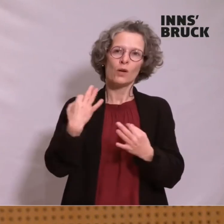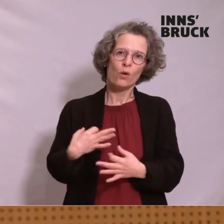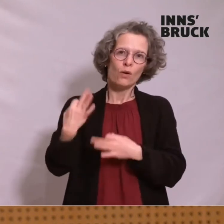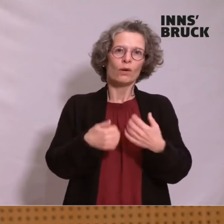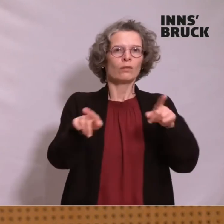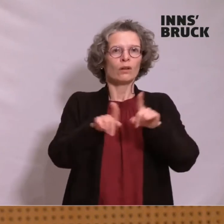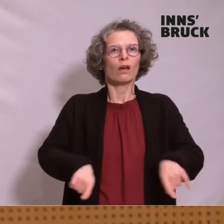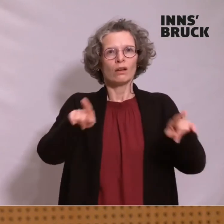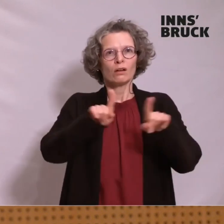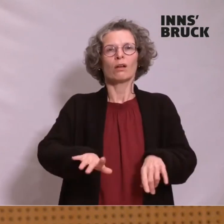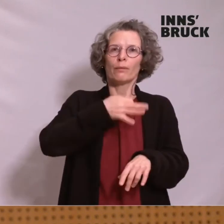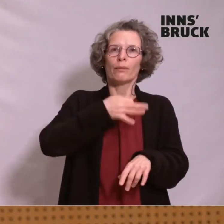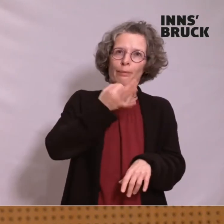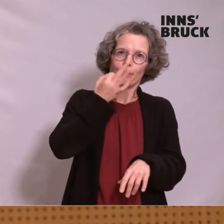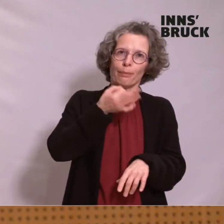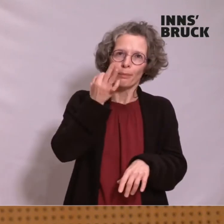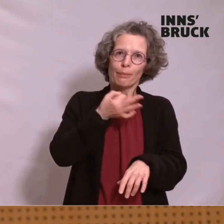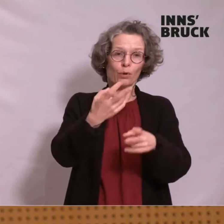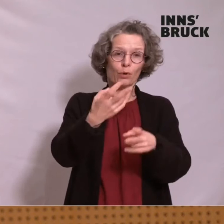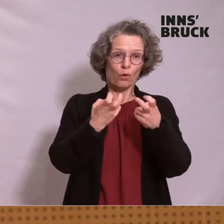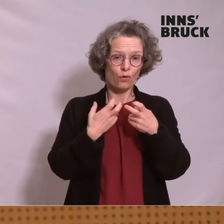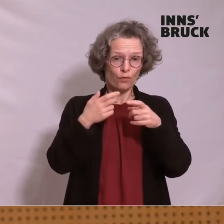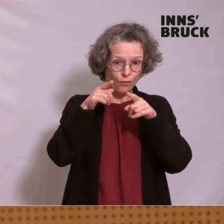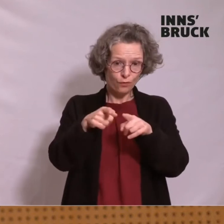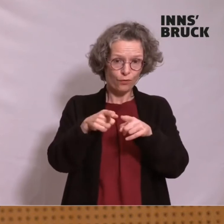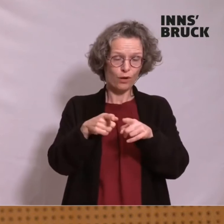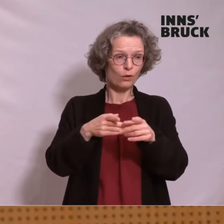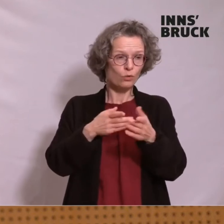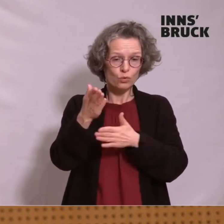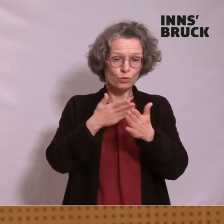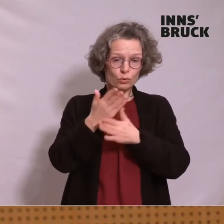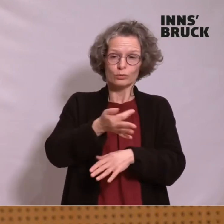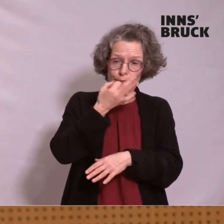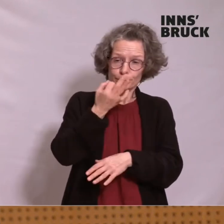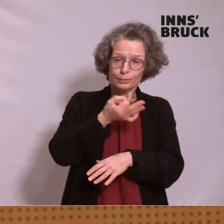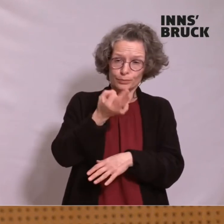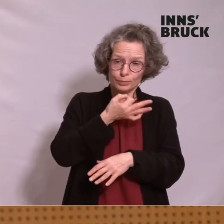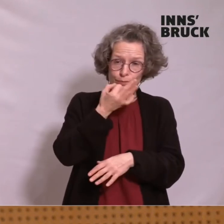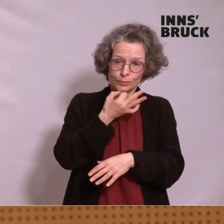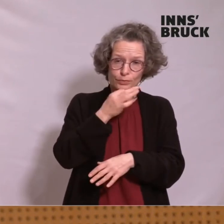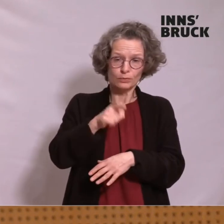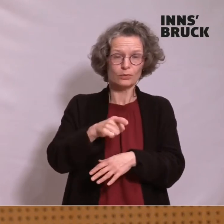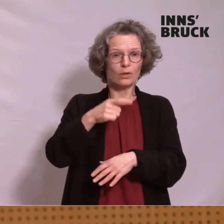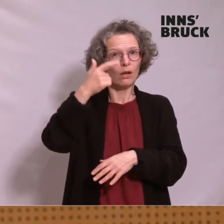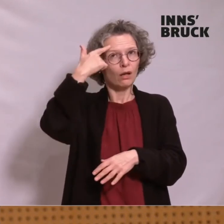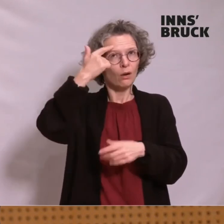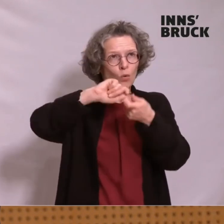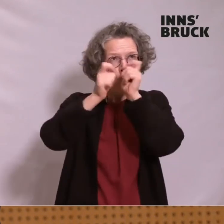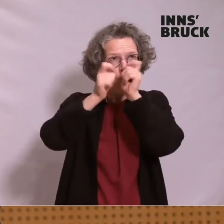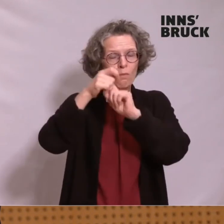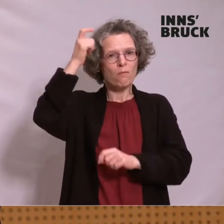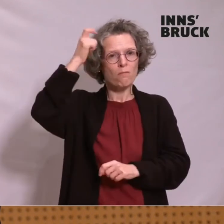In der Hoffnung, sie dadurch durch dauerhaftes Empfinden zur Meinung werden zu lassen.